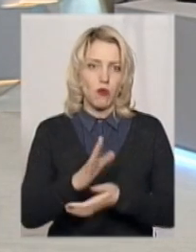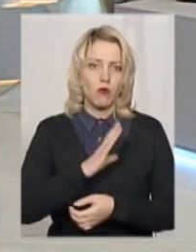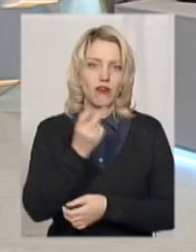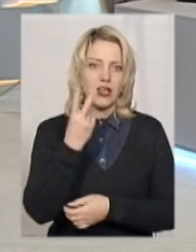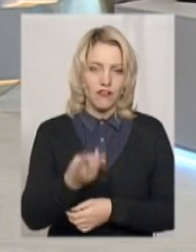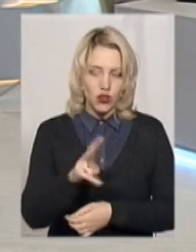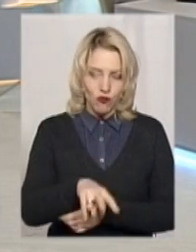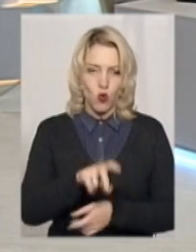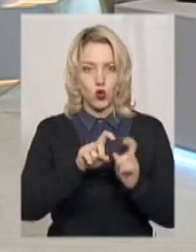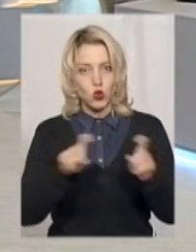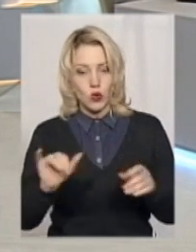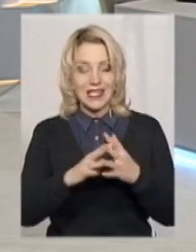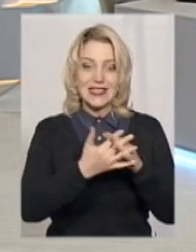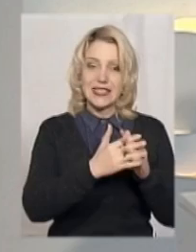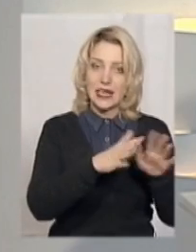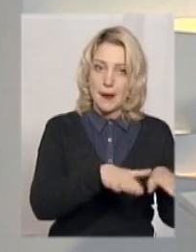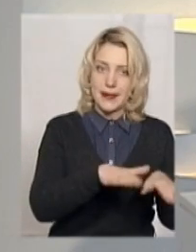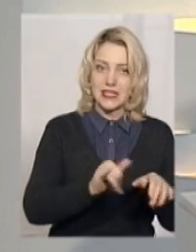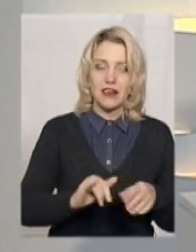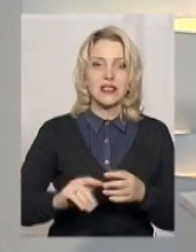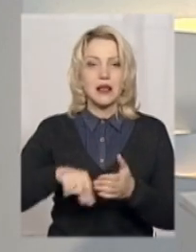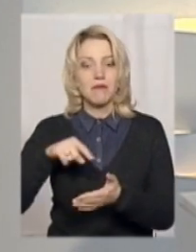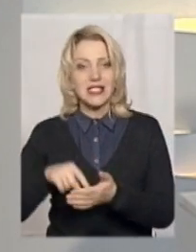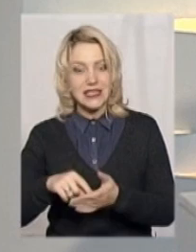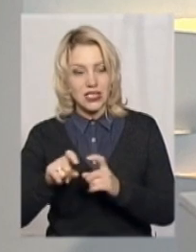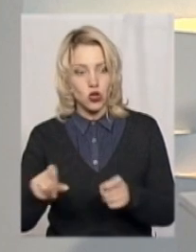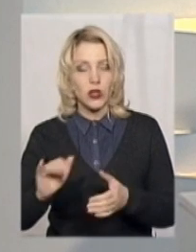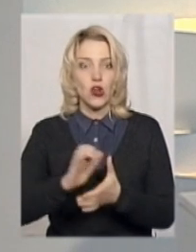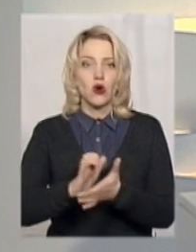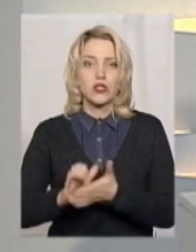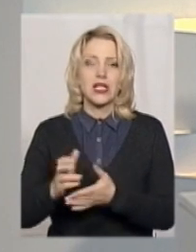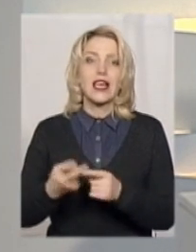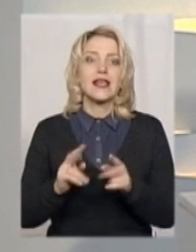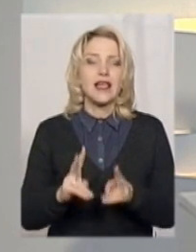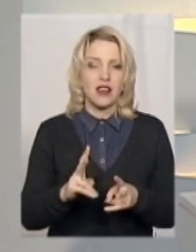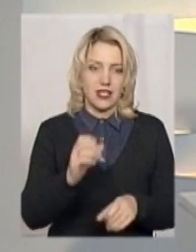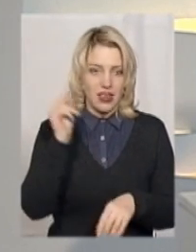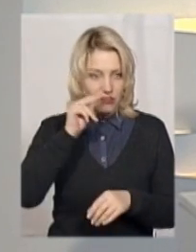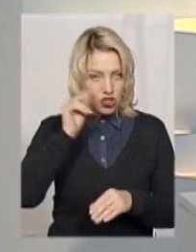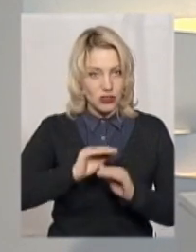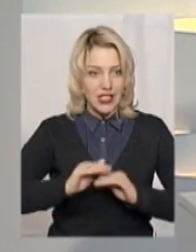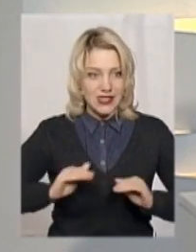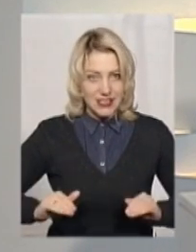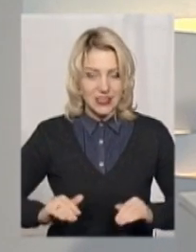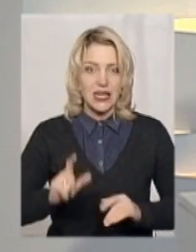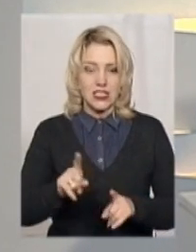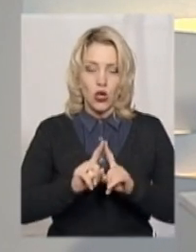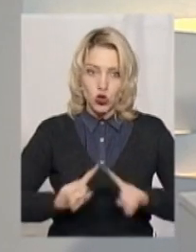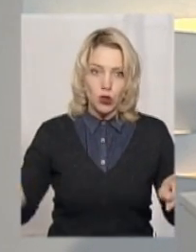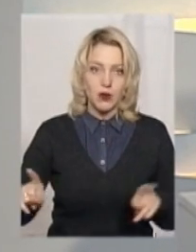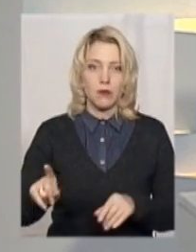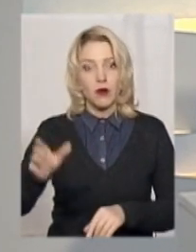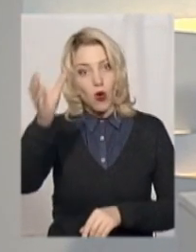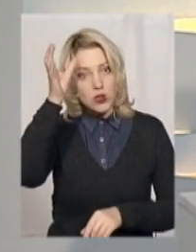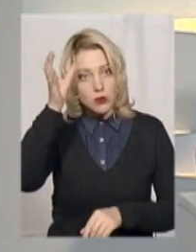в двох школах – сільської місцевості і в міській школі – і ознайомилися з тим, як навчаються діти із особливими